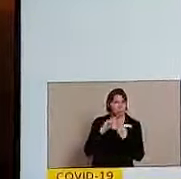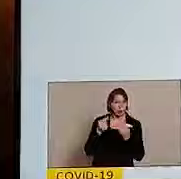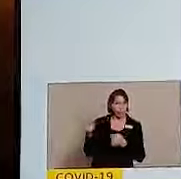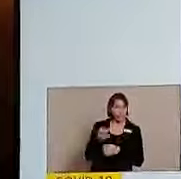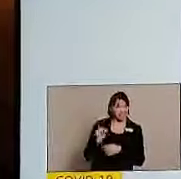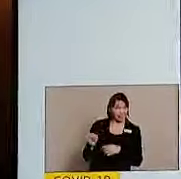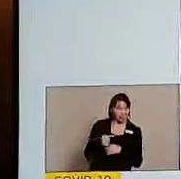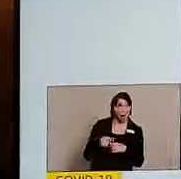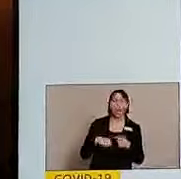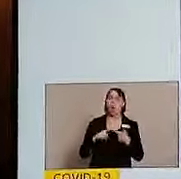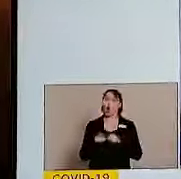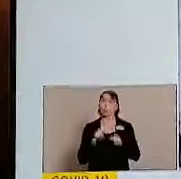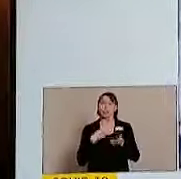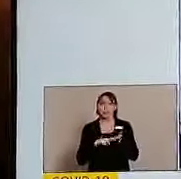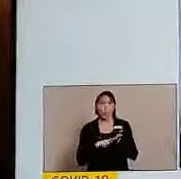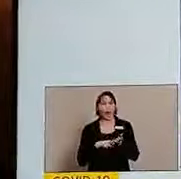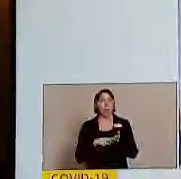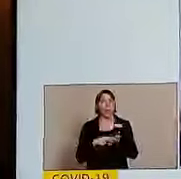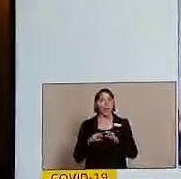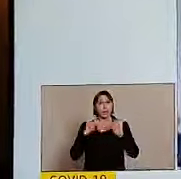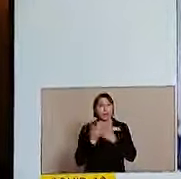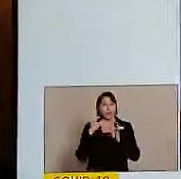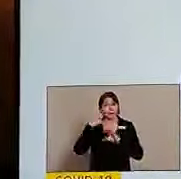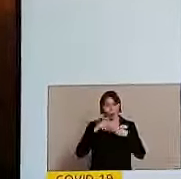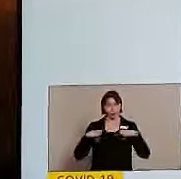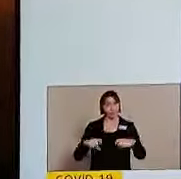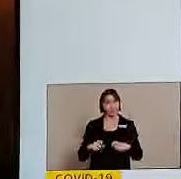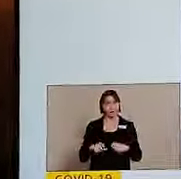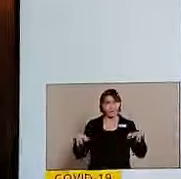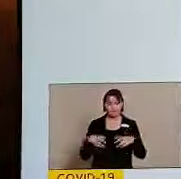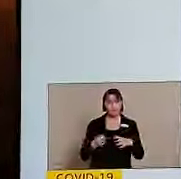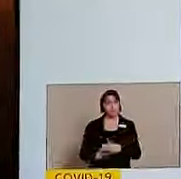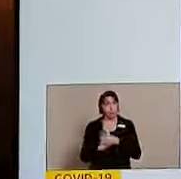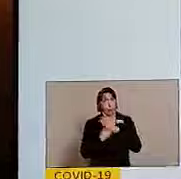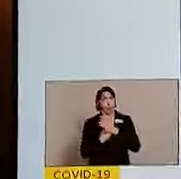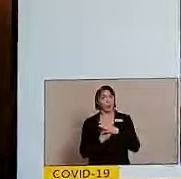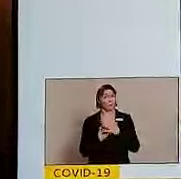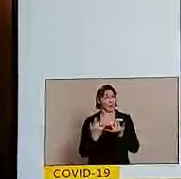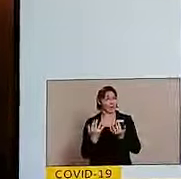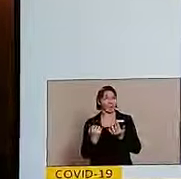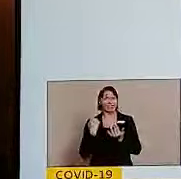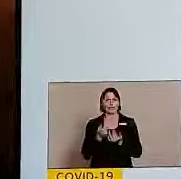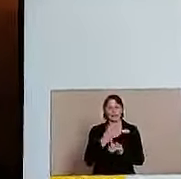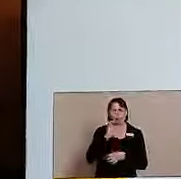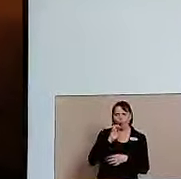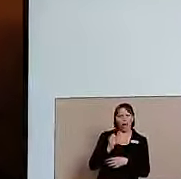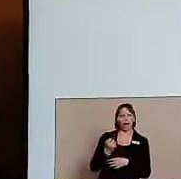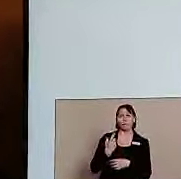زالت هي في حال يعني يجب الحيطة والحذر